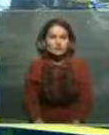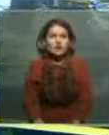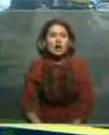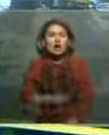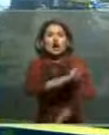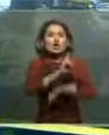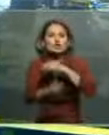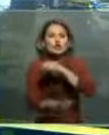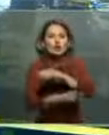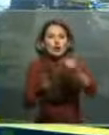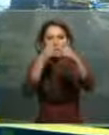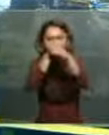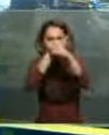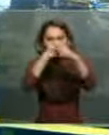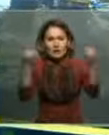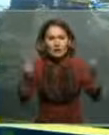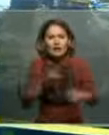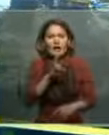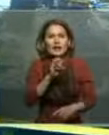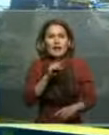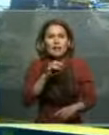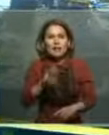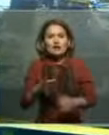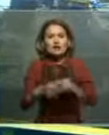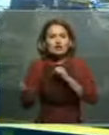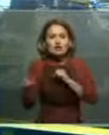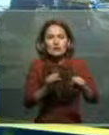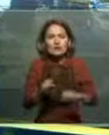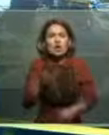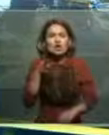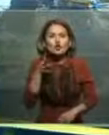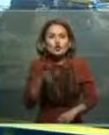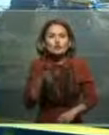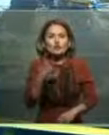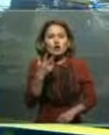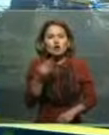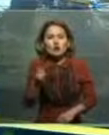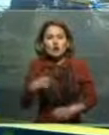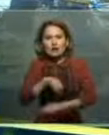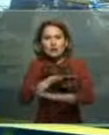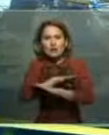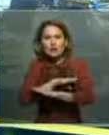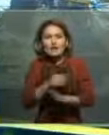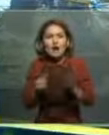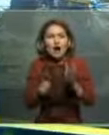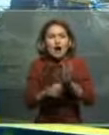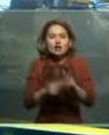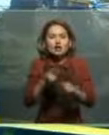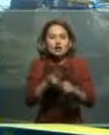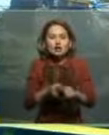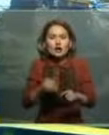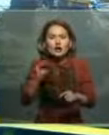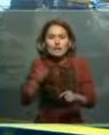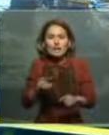Соңғы мәліметтерге сай, Непалда зілзаладан 4300-ден астам адам қаза тапты, тағы 6,5 мыңы жарақат алған. Біріккен ұлттар ұйымының